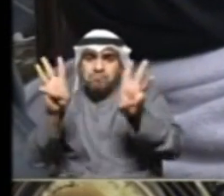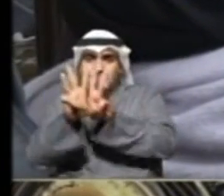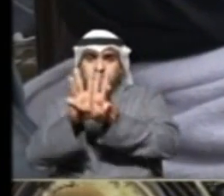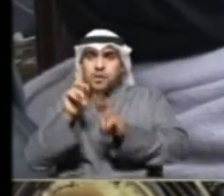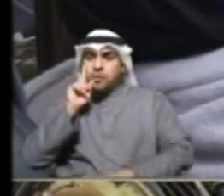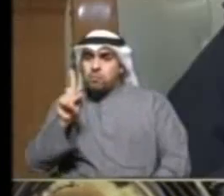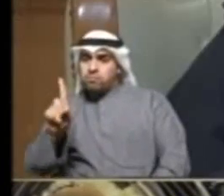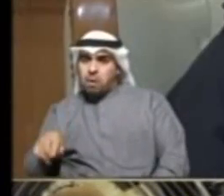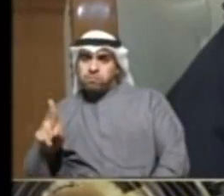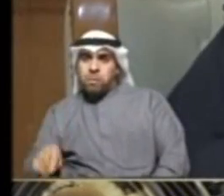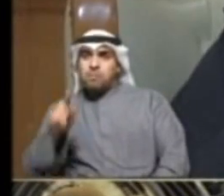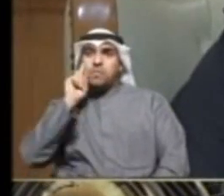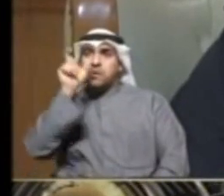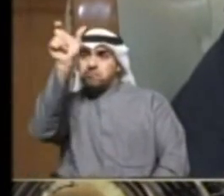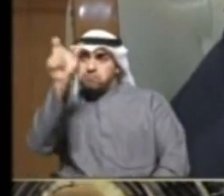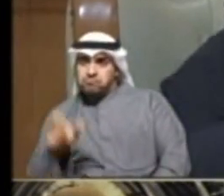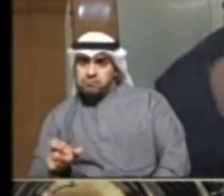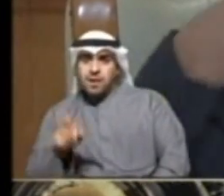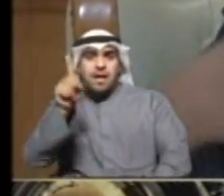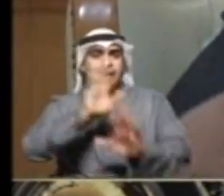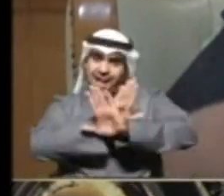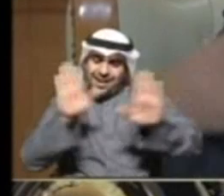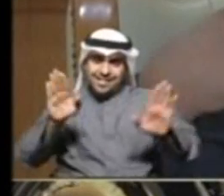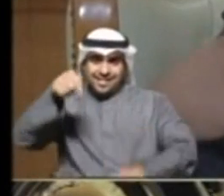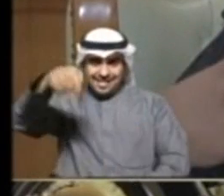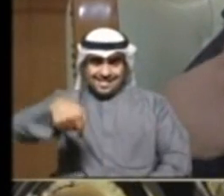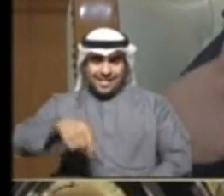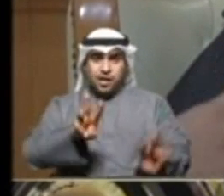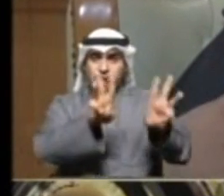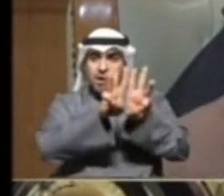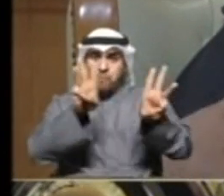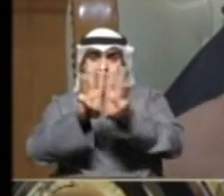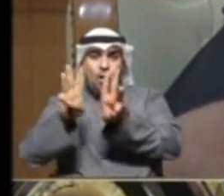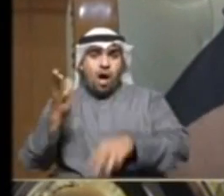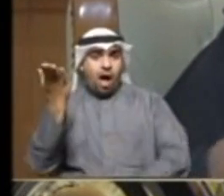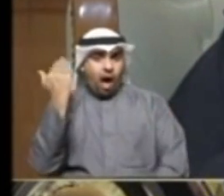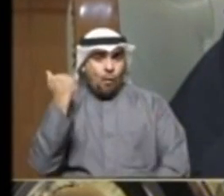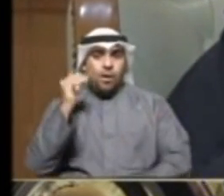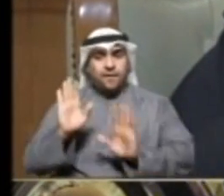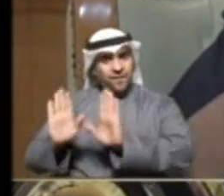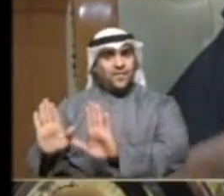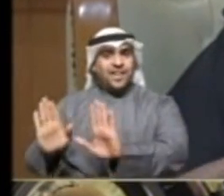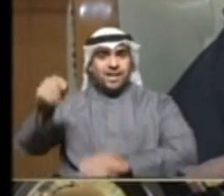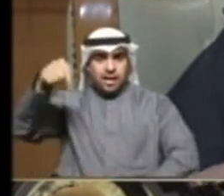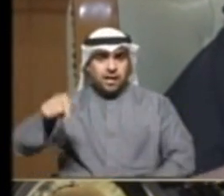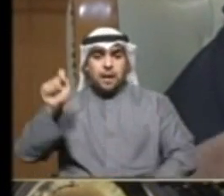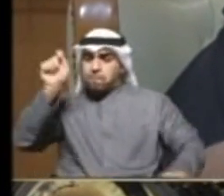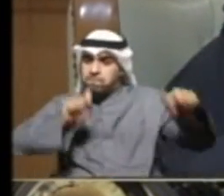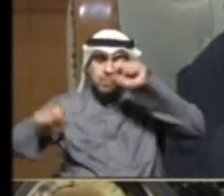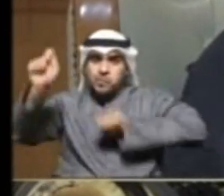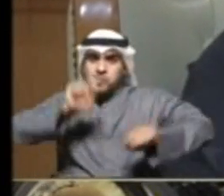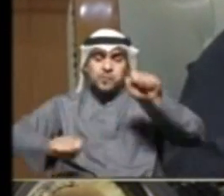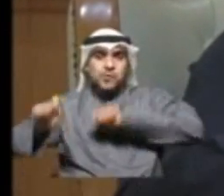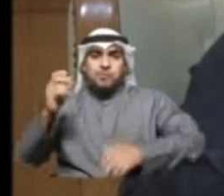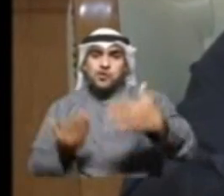الجواز الجديد. الموقع تم تحديثه، هو كانت مع بداية المشروع ممكن تأخذ موعد أونلاين، لكن كان يحدد اليوم فقط.